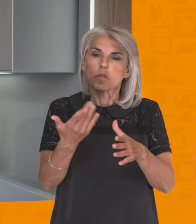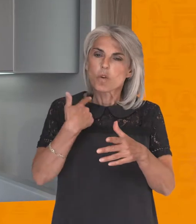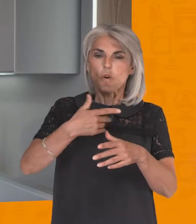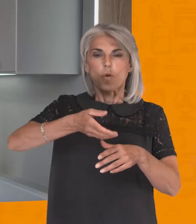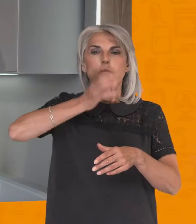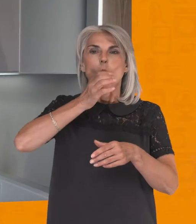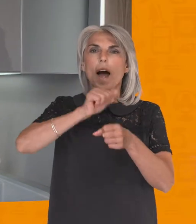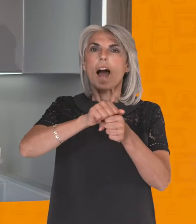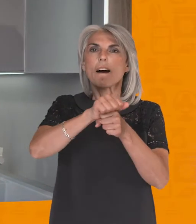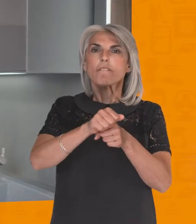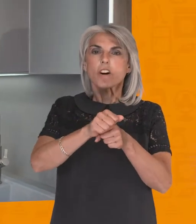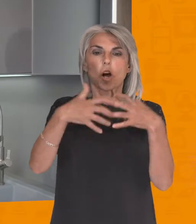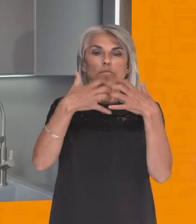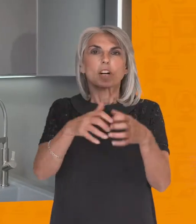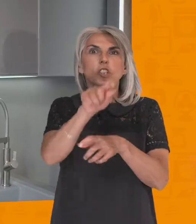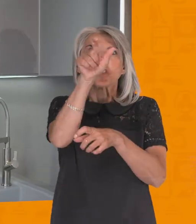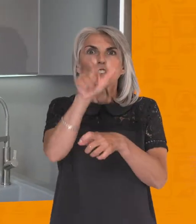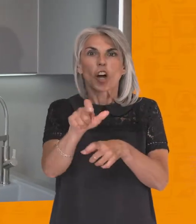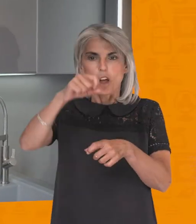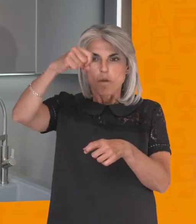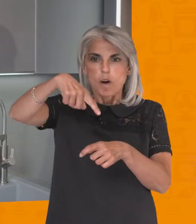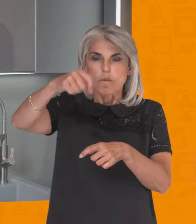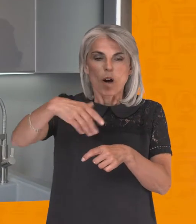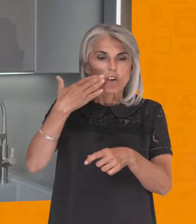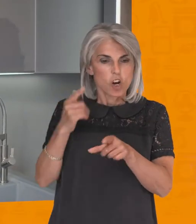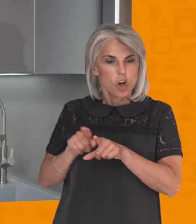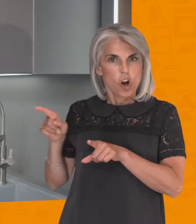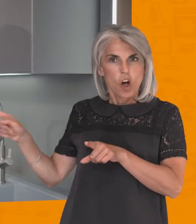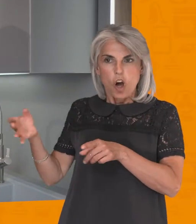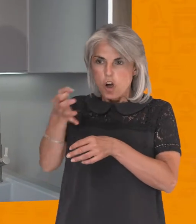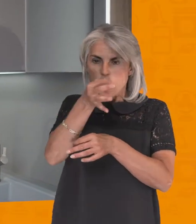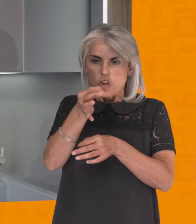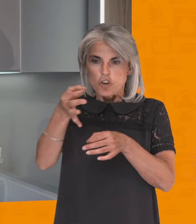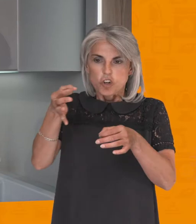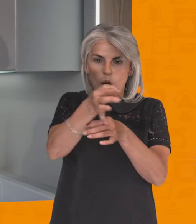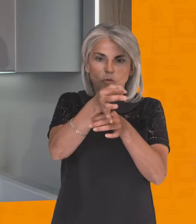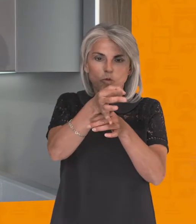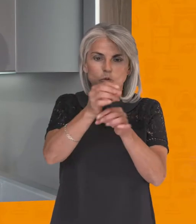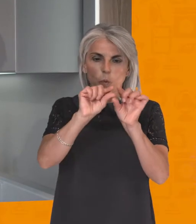utilisez une petite machine italienne, beaucoup d'entre vous aiment bien, ou même le marc de café comme ici, vous avez donc